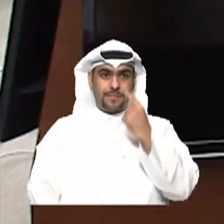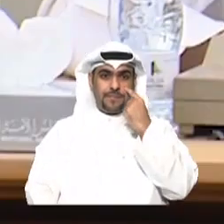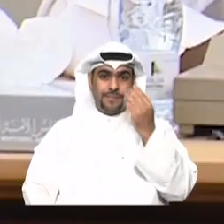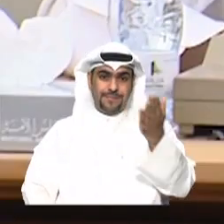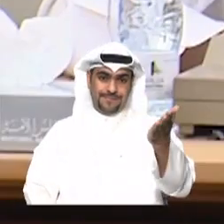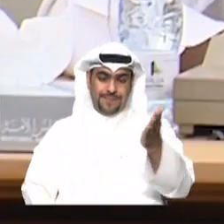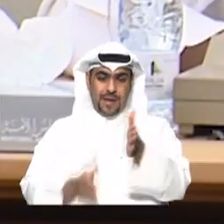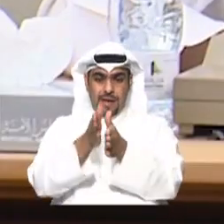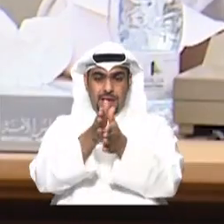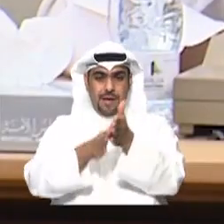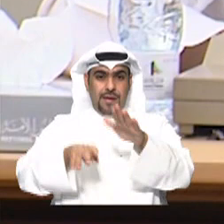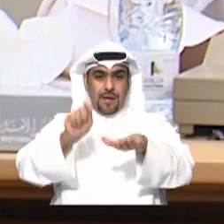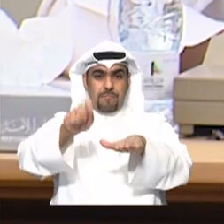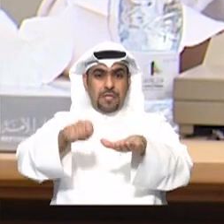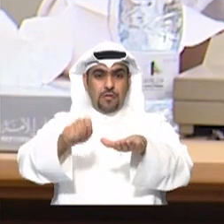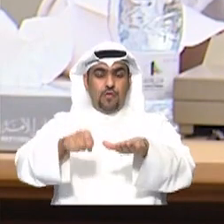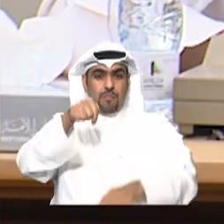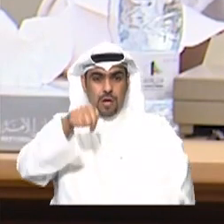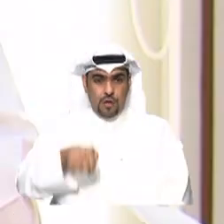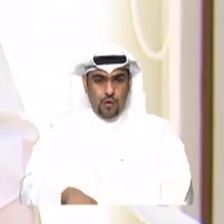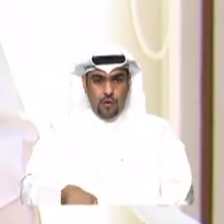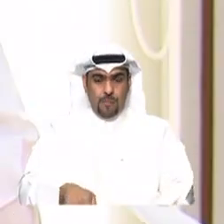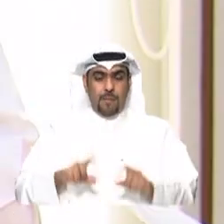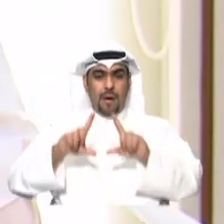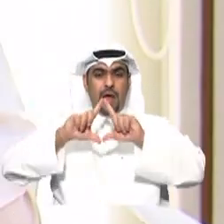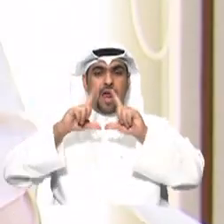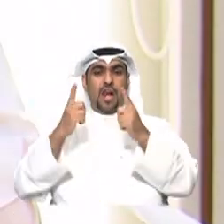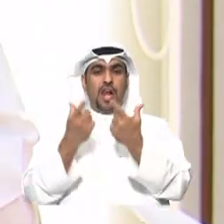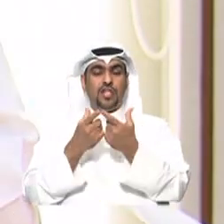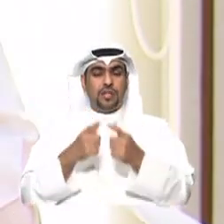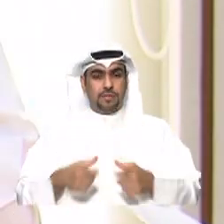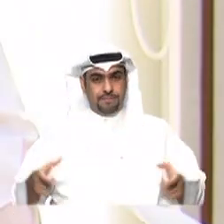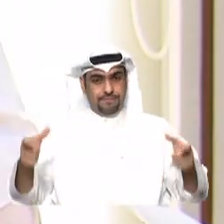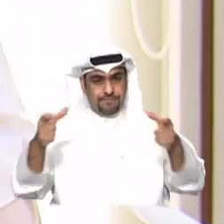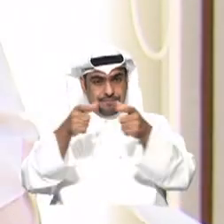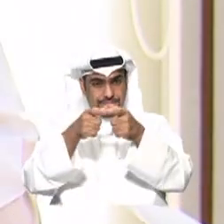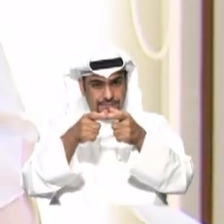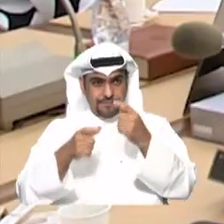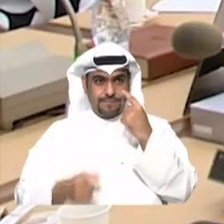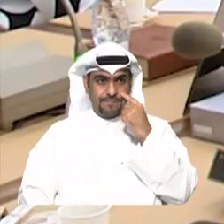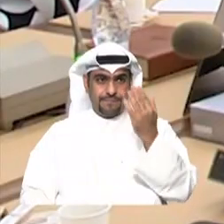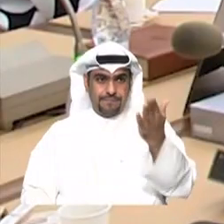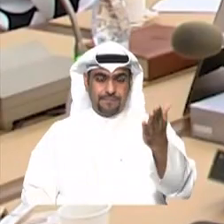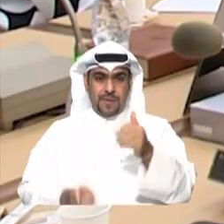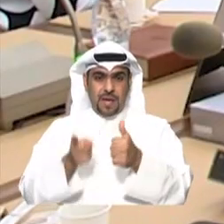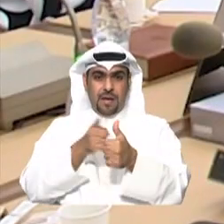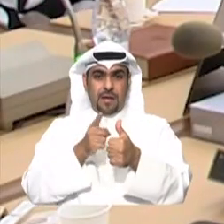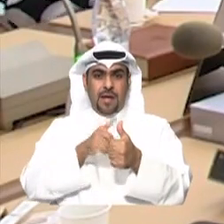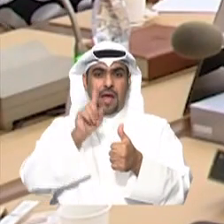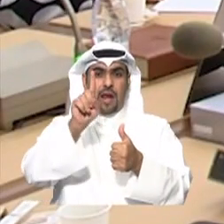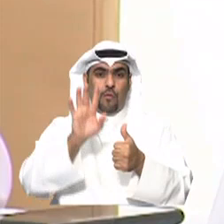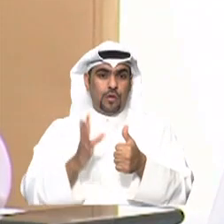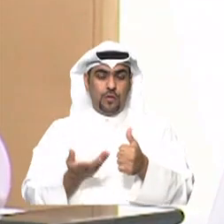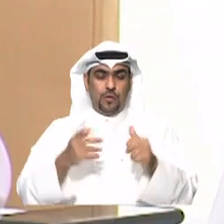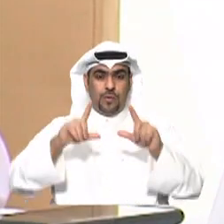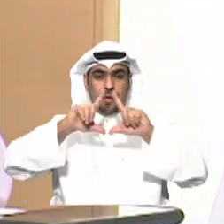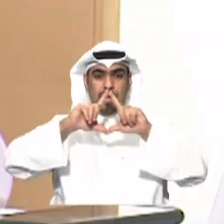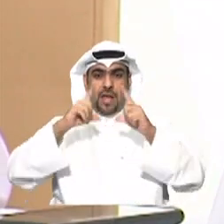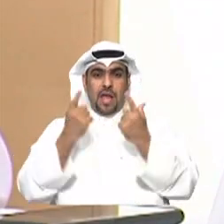البرلمانيه عقدت اجتماعاتها اليوم في مجلس الامه ابرز هو لجنه تحسين بيئه الاعمال والمشروعات الصغيره البرلمانيه